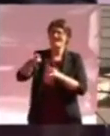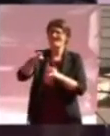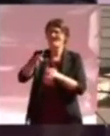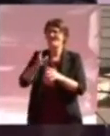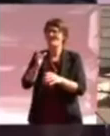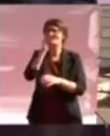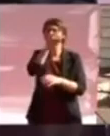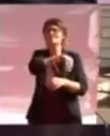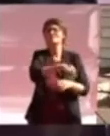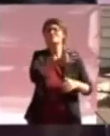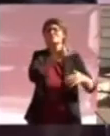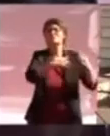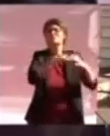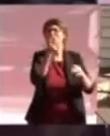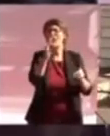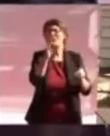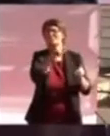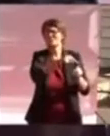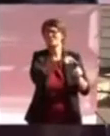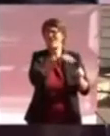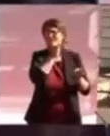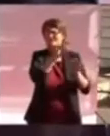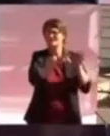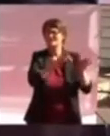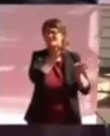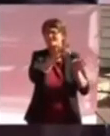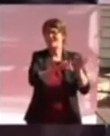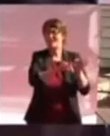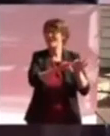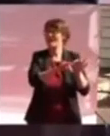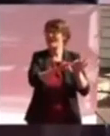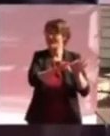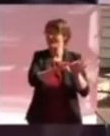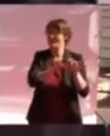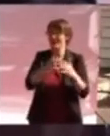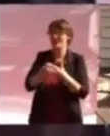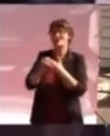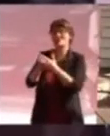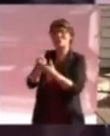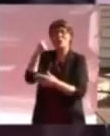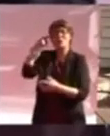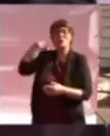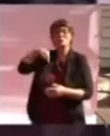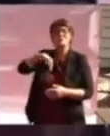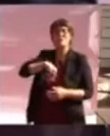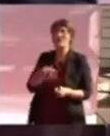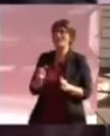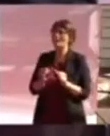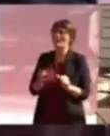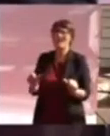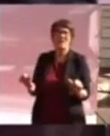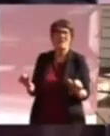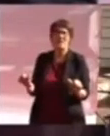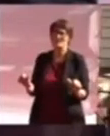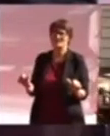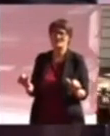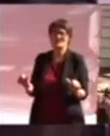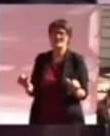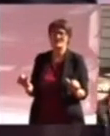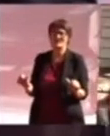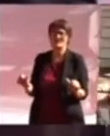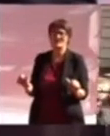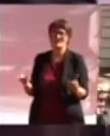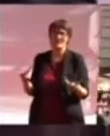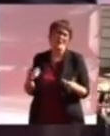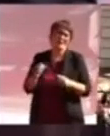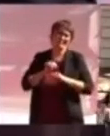il supporto psicologico è di primaria necessità ed importanza credo e concludo